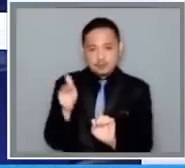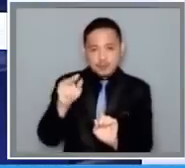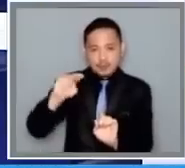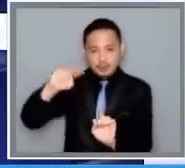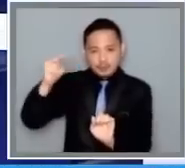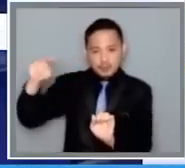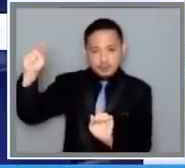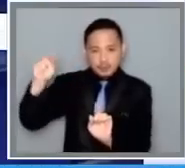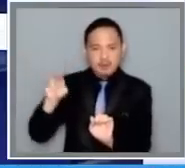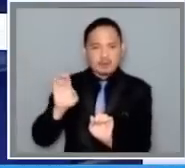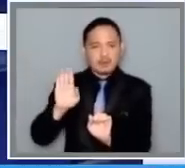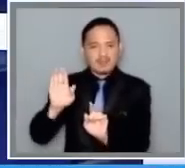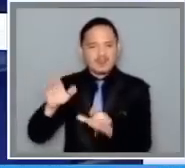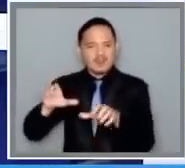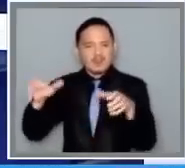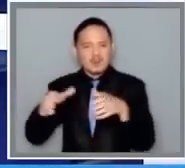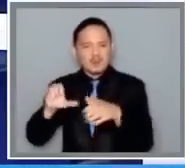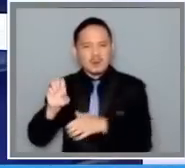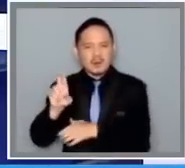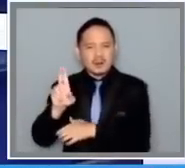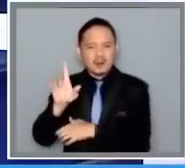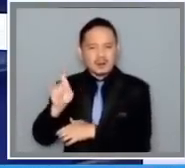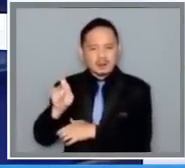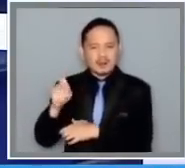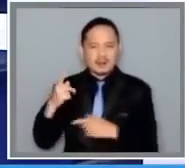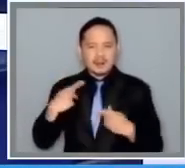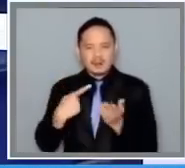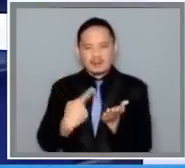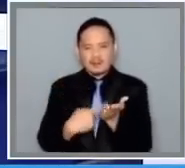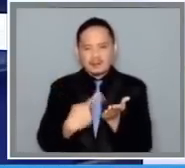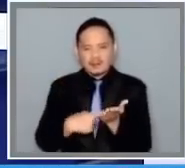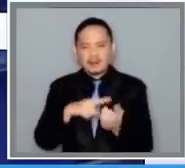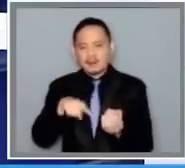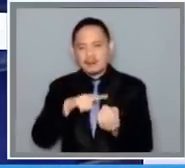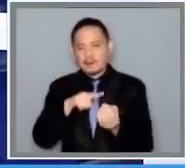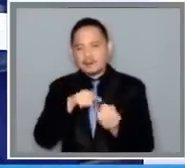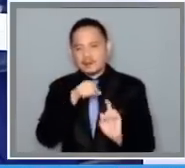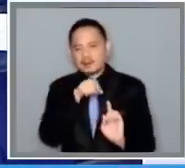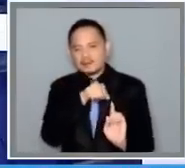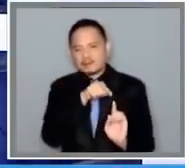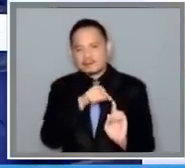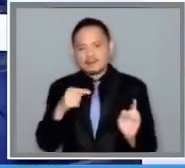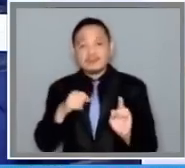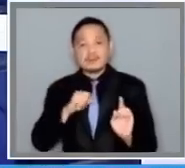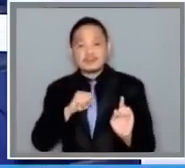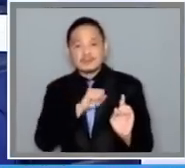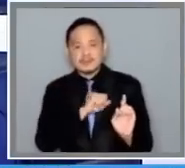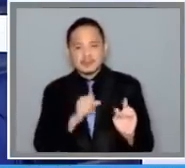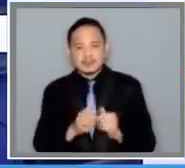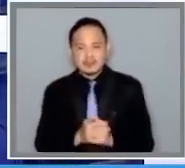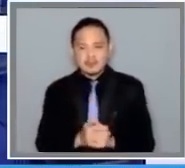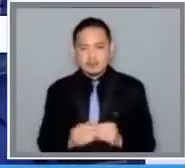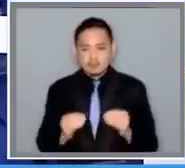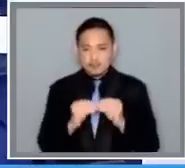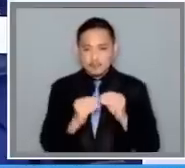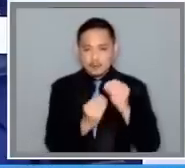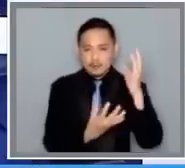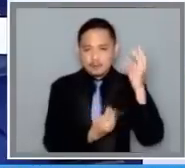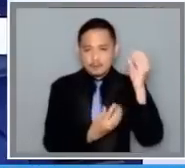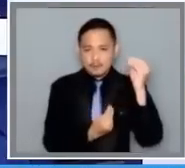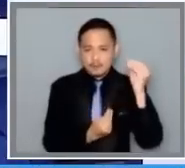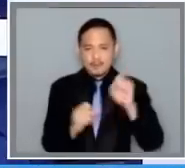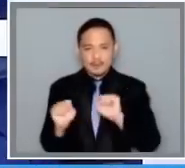pagdinig ng Senado, kaugnay sa grupong Socorro Bayanihan Services Incorporated. Ang latest doon sa balita live